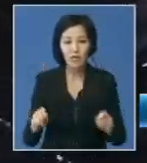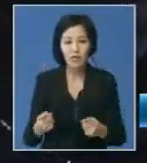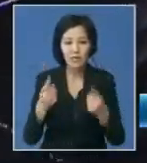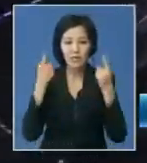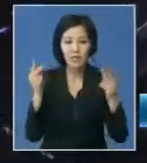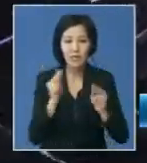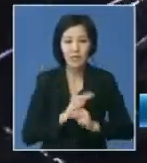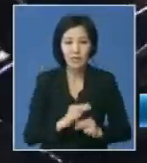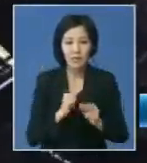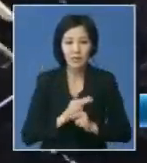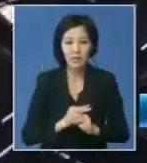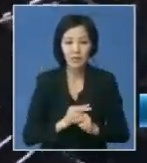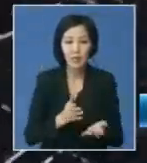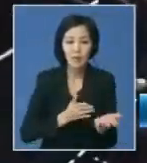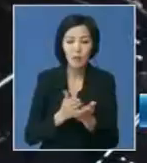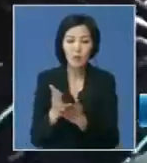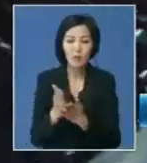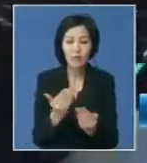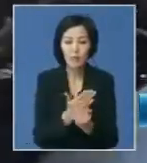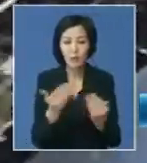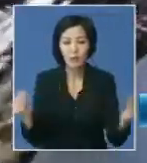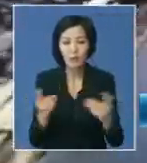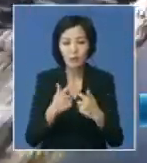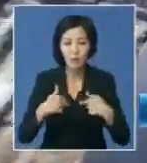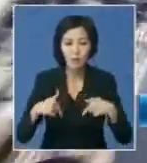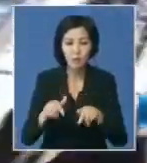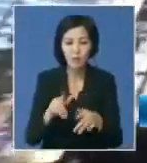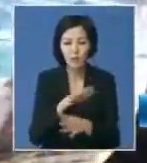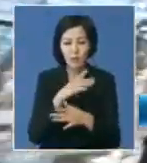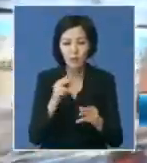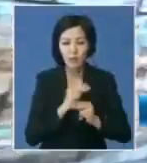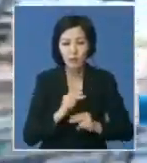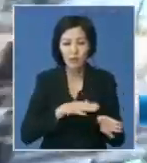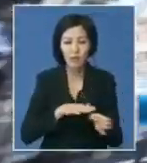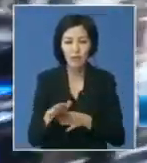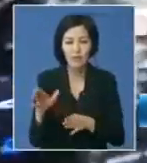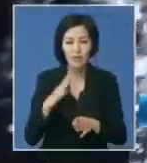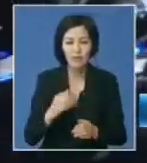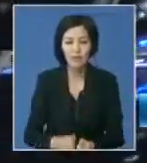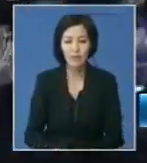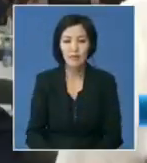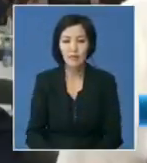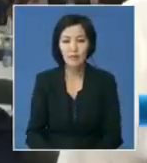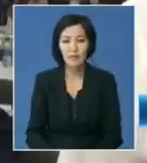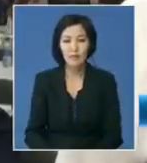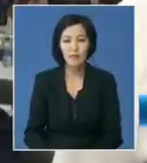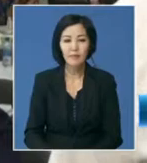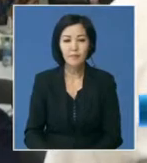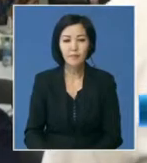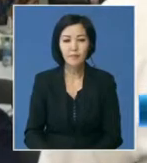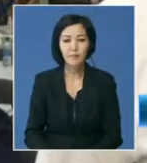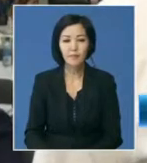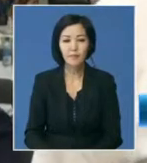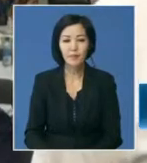жаһанға жария етпеске? Бұл бағытта да көрме ұйымдастырушылары көптеген іс атқарды. Сегодня у нас здесь